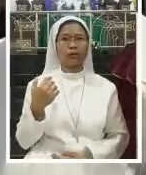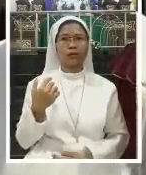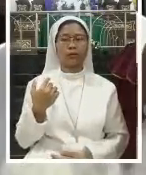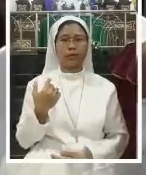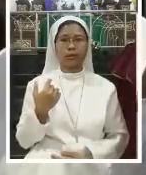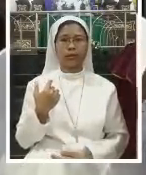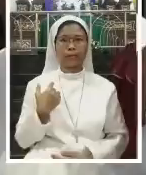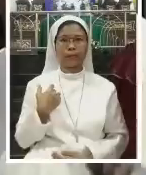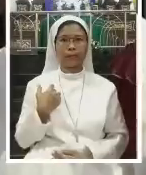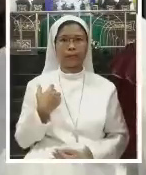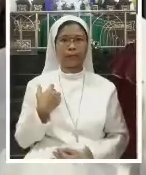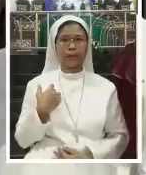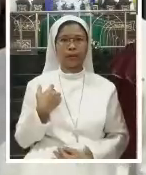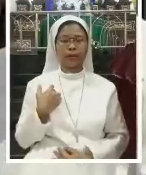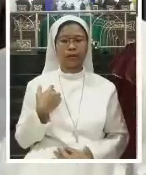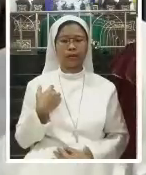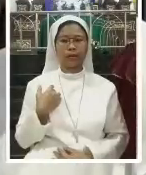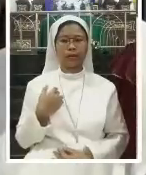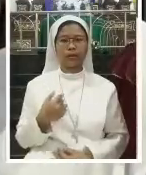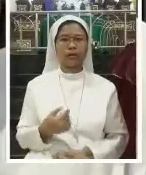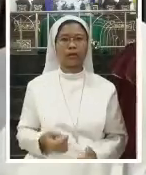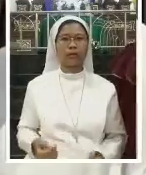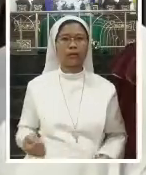asin ang Espiritu Santo.